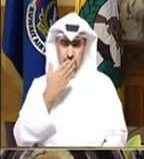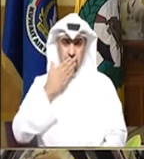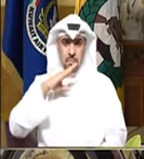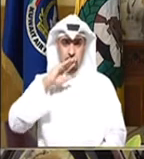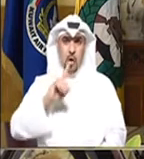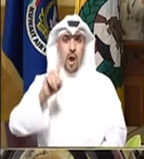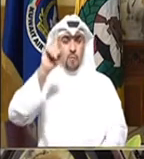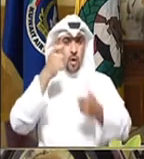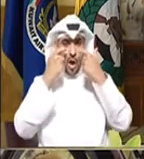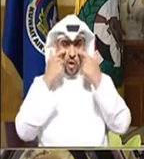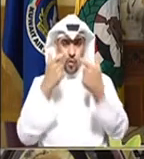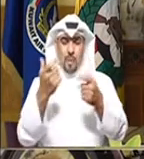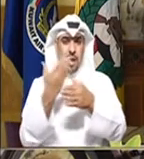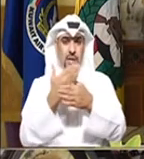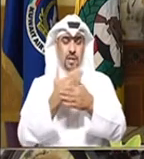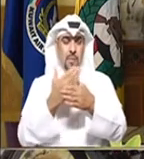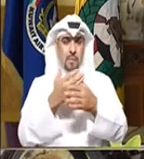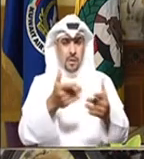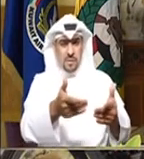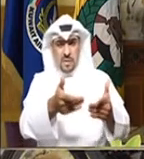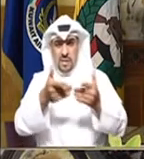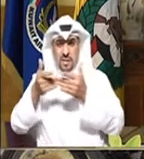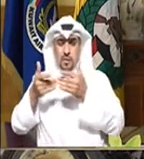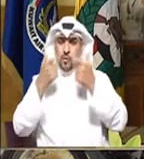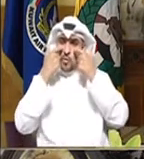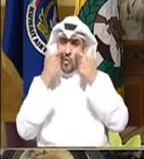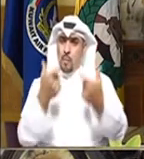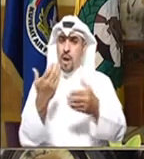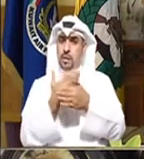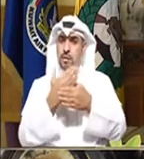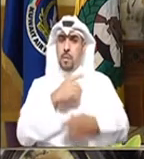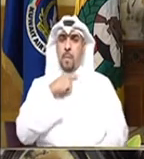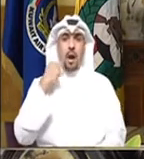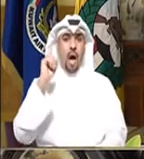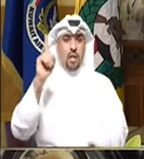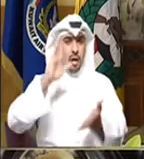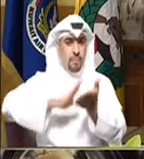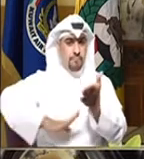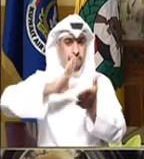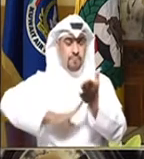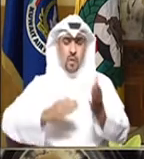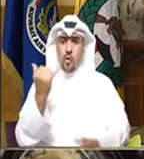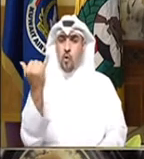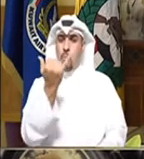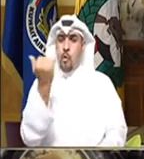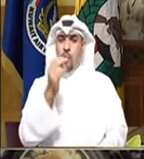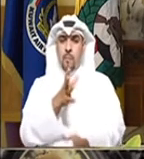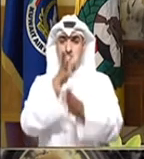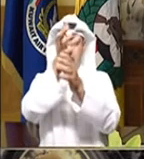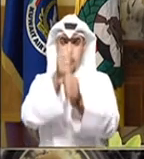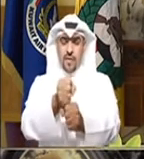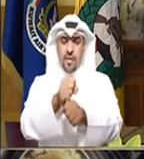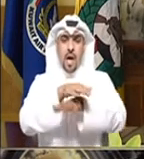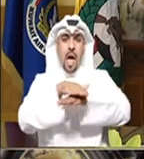عنها، واستخلاص العبر والعظات منها حفاظا على أمن وطننا